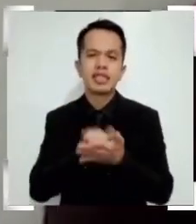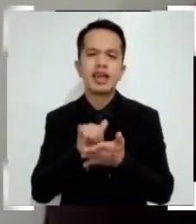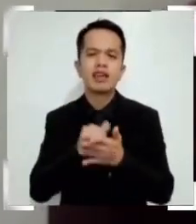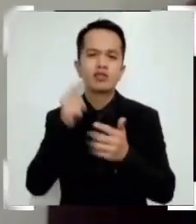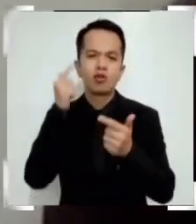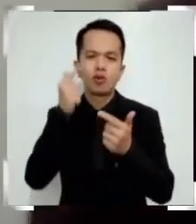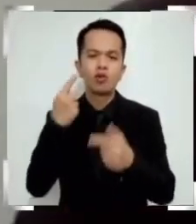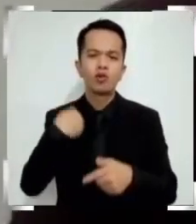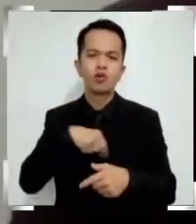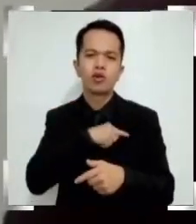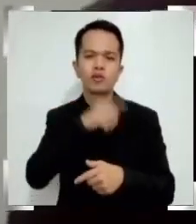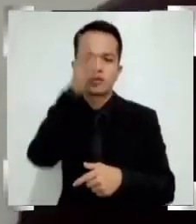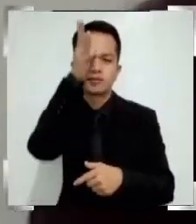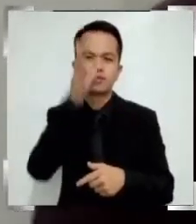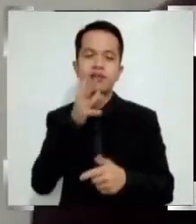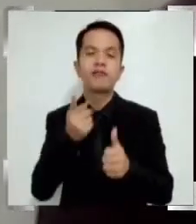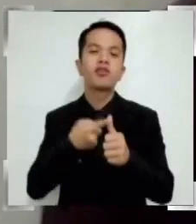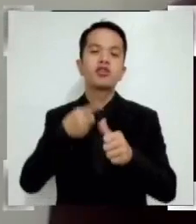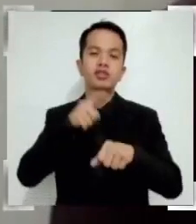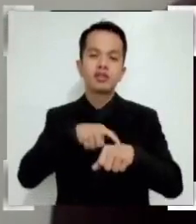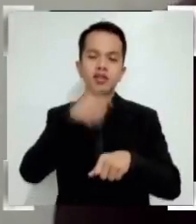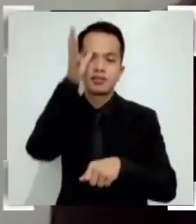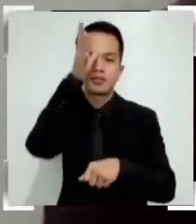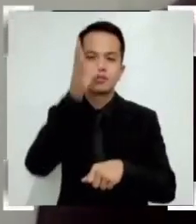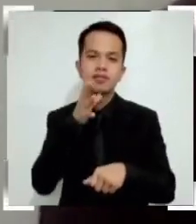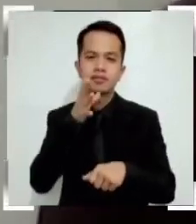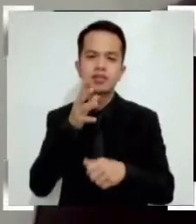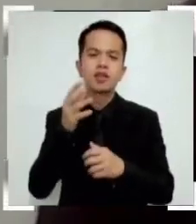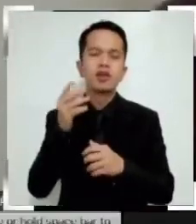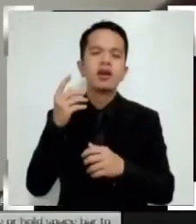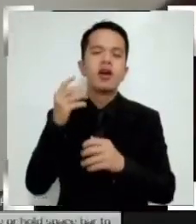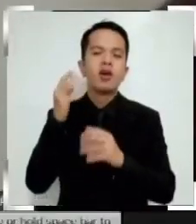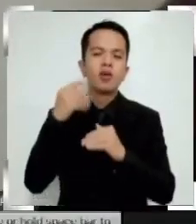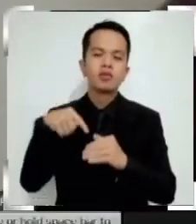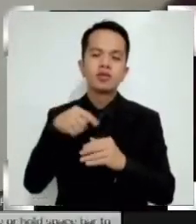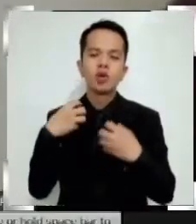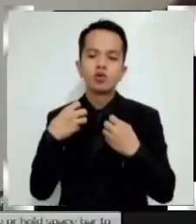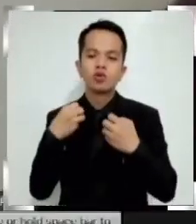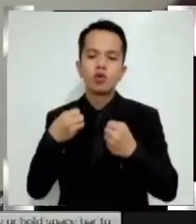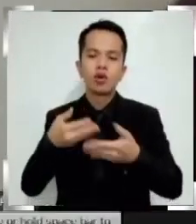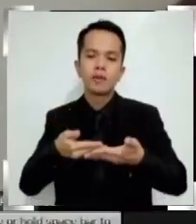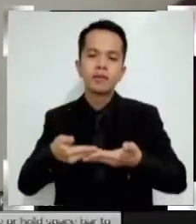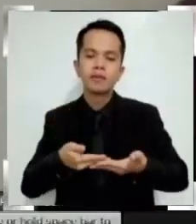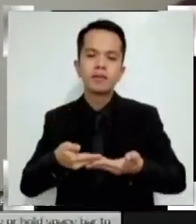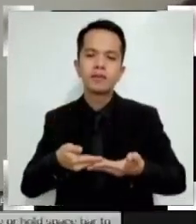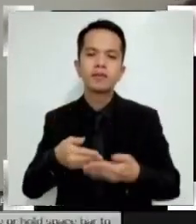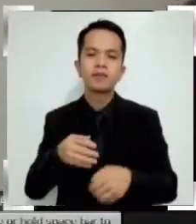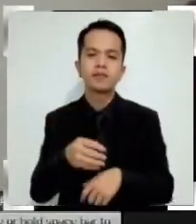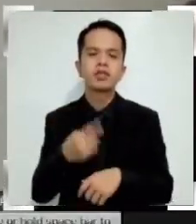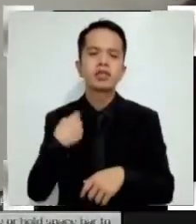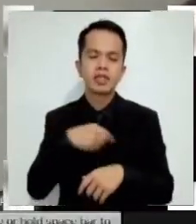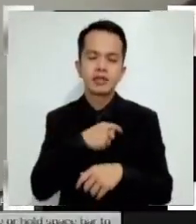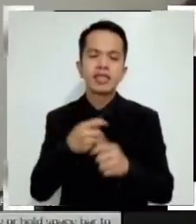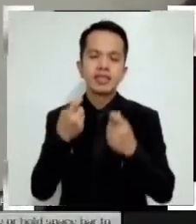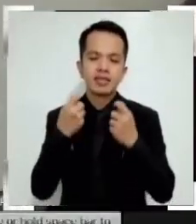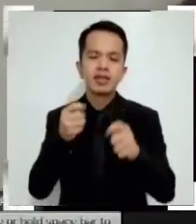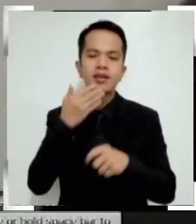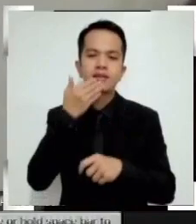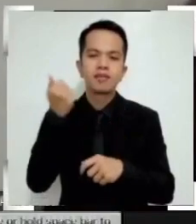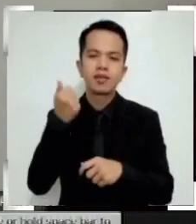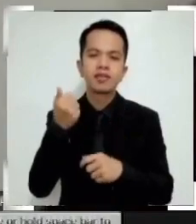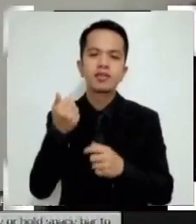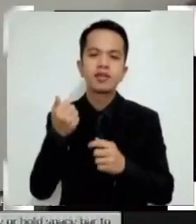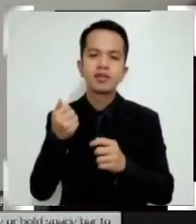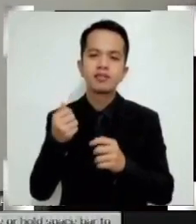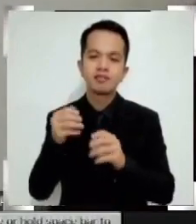time parent, eh maging healthy yung baby boy namin. Baga, susiguraduhin namin na